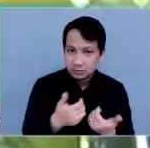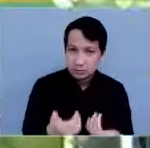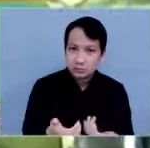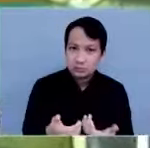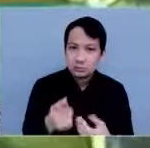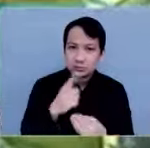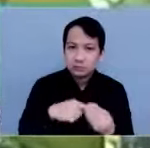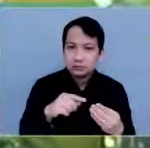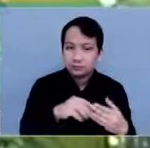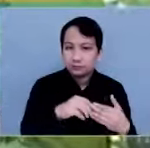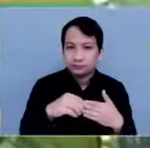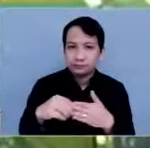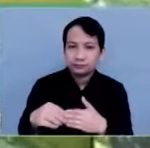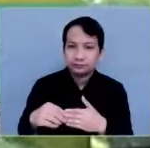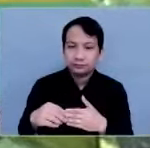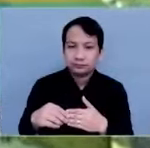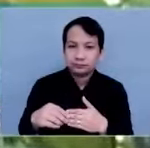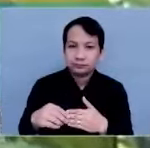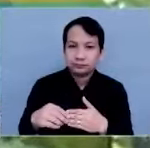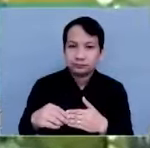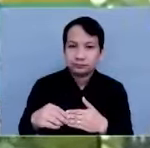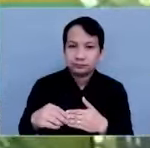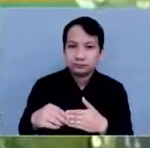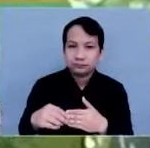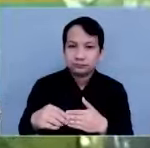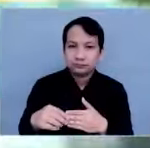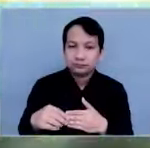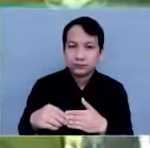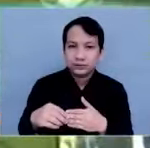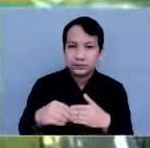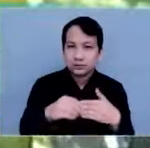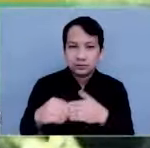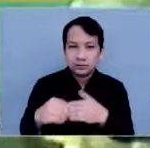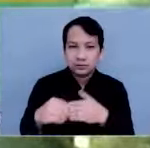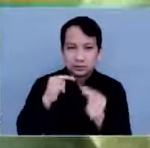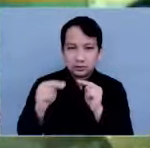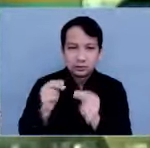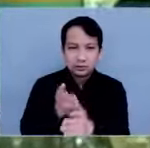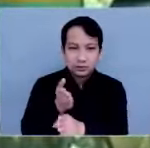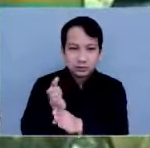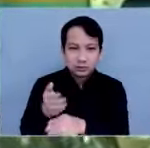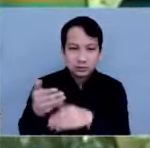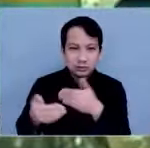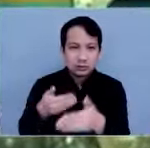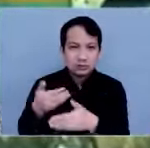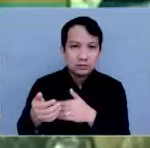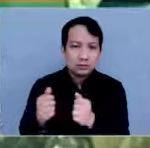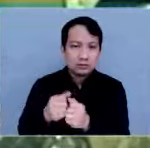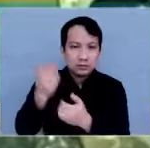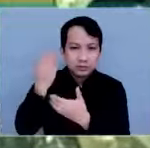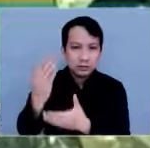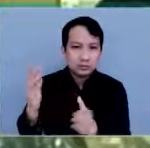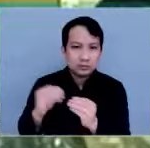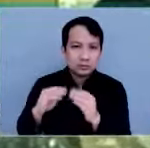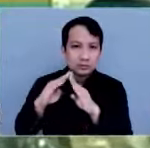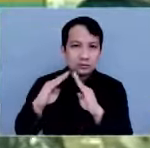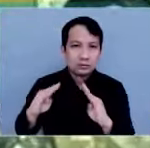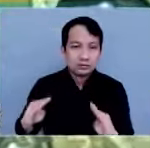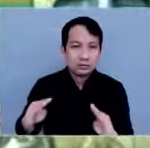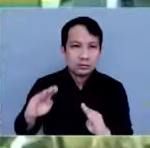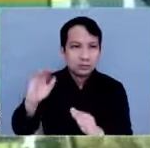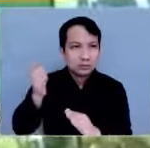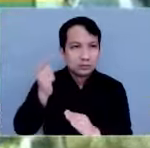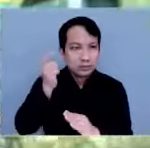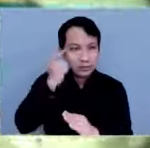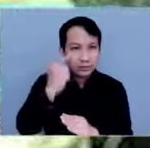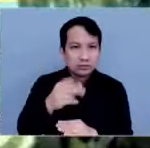nag-lead po yun si Colonel Ruiz in the negotiation. No? Doon namin ginagawa sa bahay ni Governor